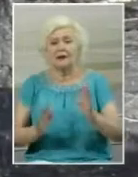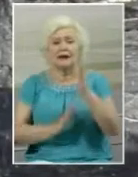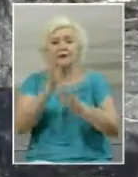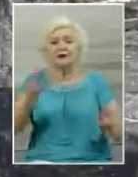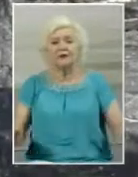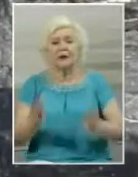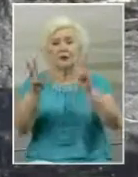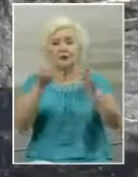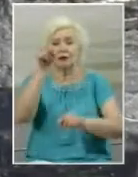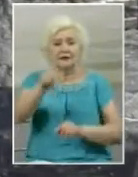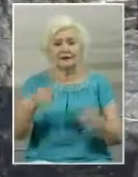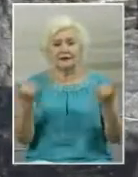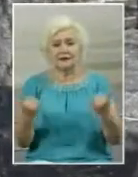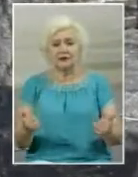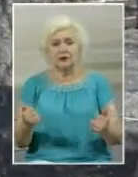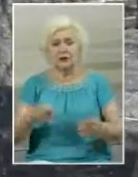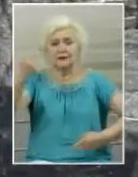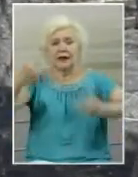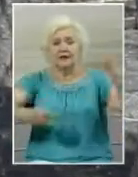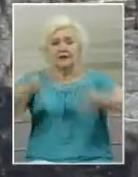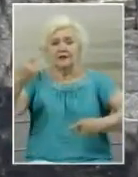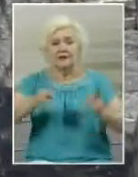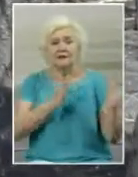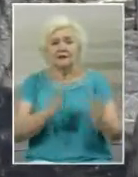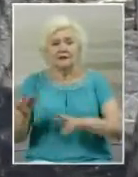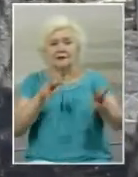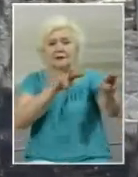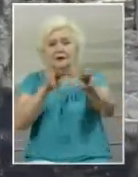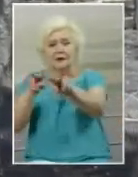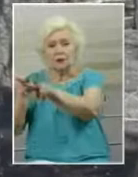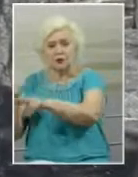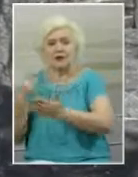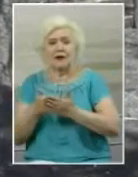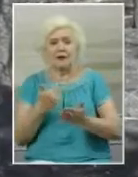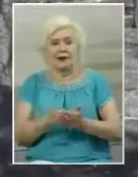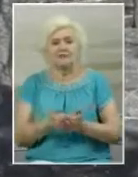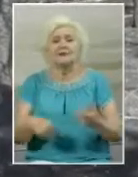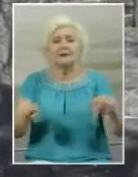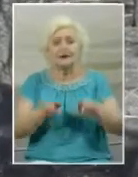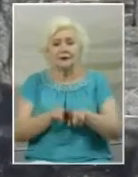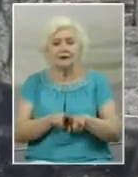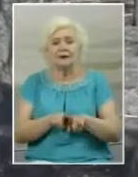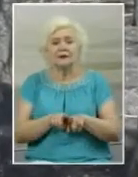пожеж, це і сучасні телевізійні системи спостереження, навіть такі